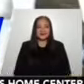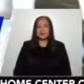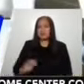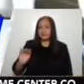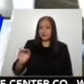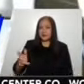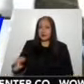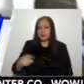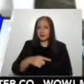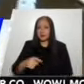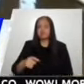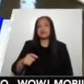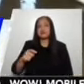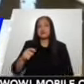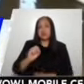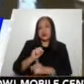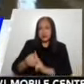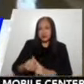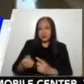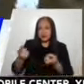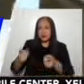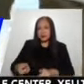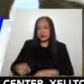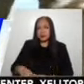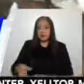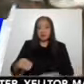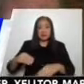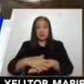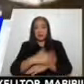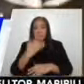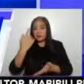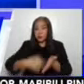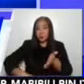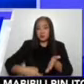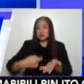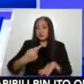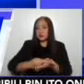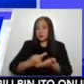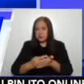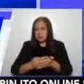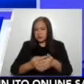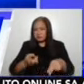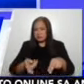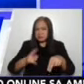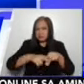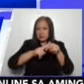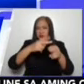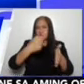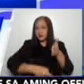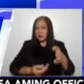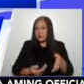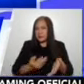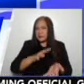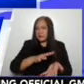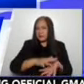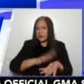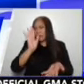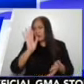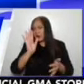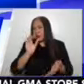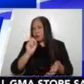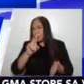yan, may epekto ba sa presyo ng tuna? Nagmahal ba ang presyo o nagmura? At bigyan mo ako ng idea,